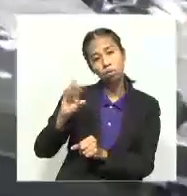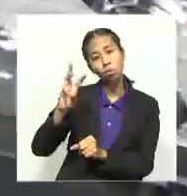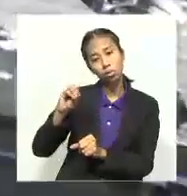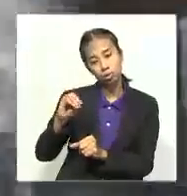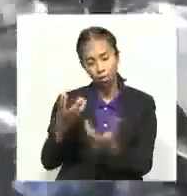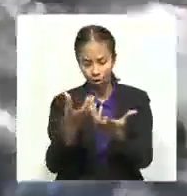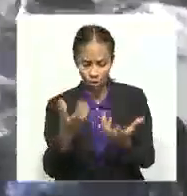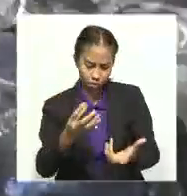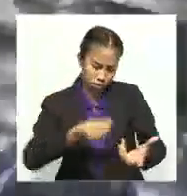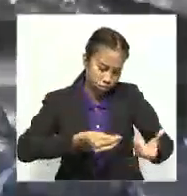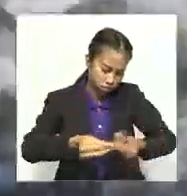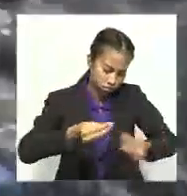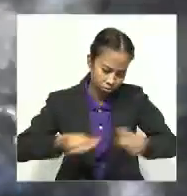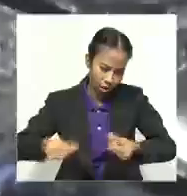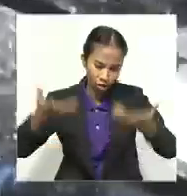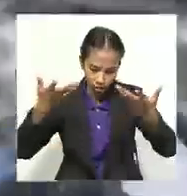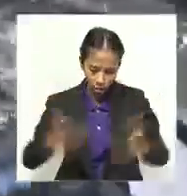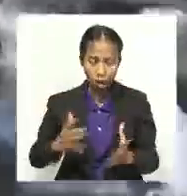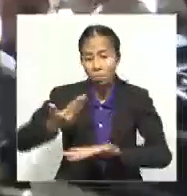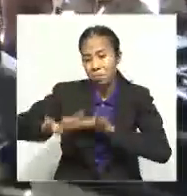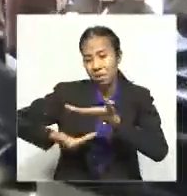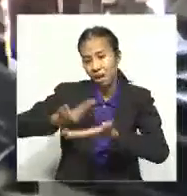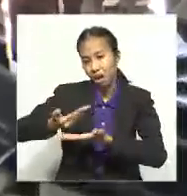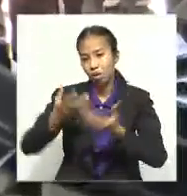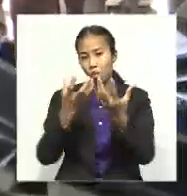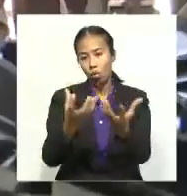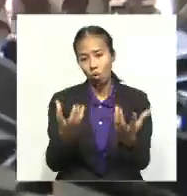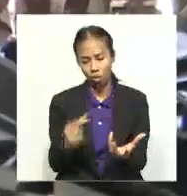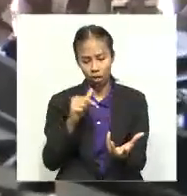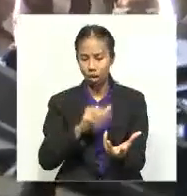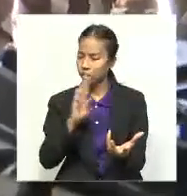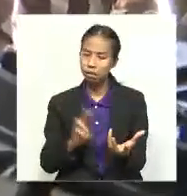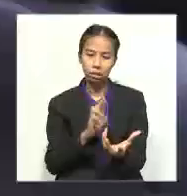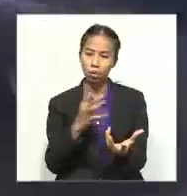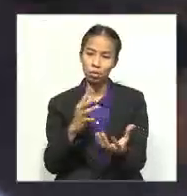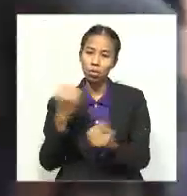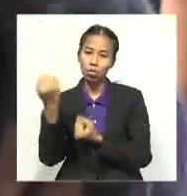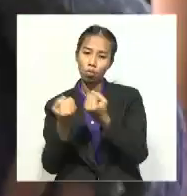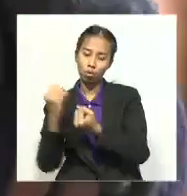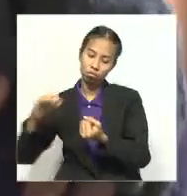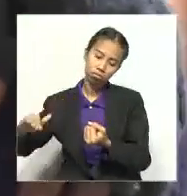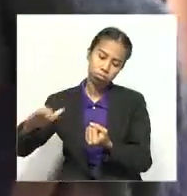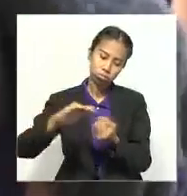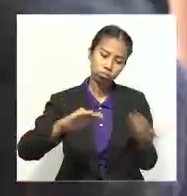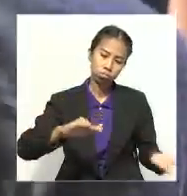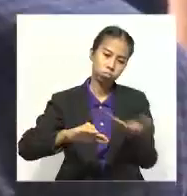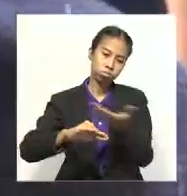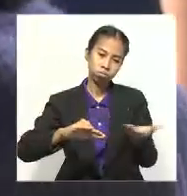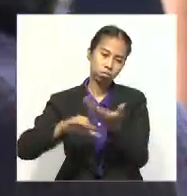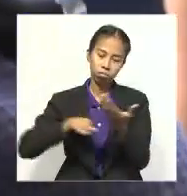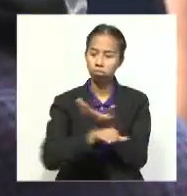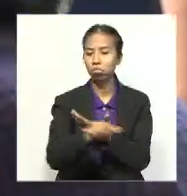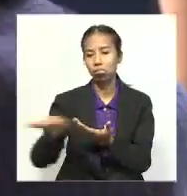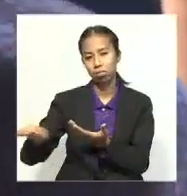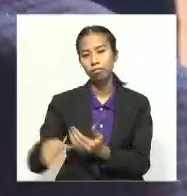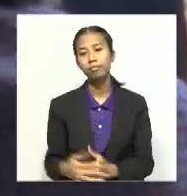คัดแยกชิ้นส่วนที่ต้องการและขายได้ส่วนซากอุปกรณ์ที่ไม่ได้ใช้แล้วก็จะมีรถมารับออกไปด้วยนะครับไปฟังเสียงท่